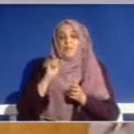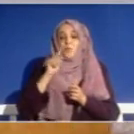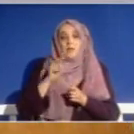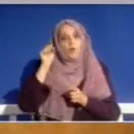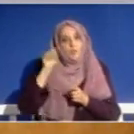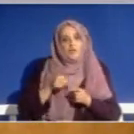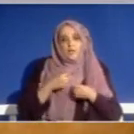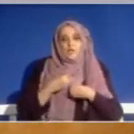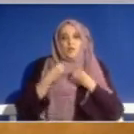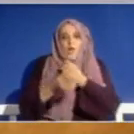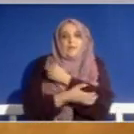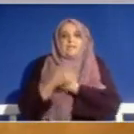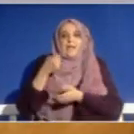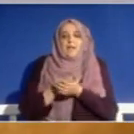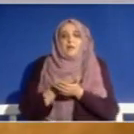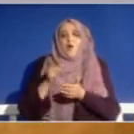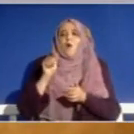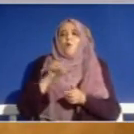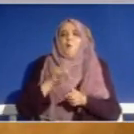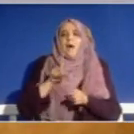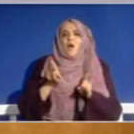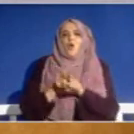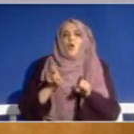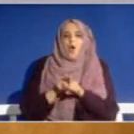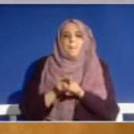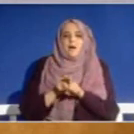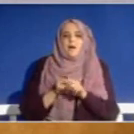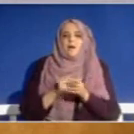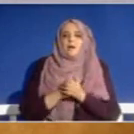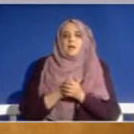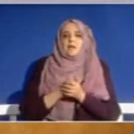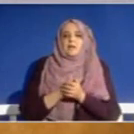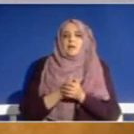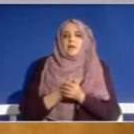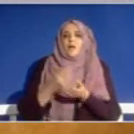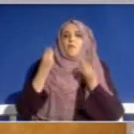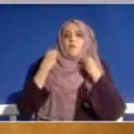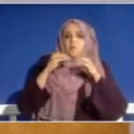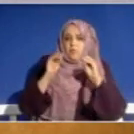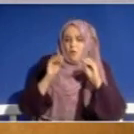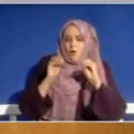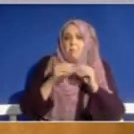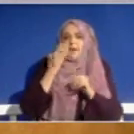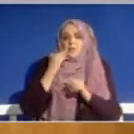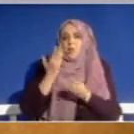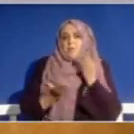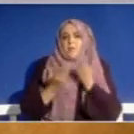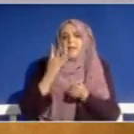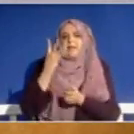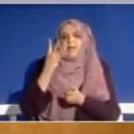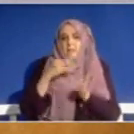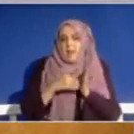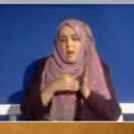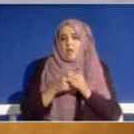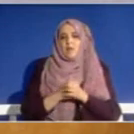اللي هو عنده الزكاة في في في في شيئه، يروح مثلا قنطار القمح يتباع ب 4000 دينار مثلا، هذا مثال مش